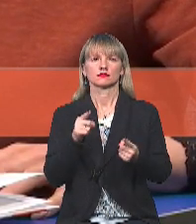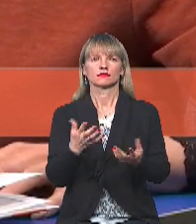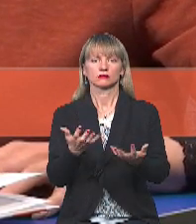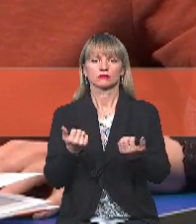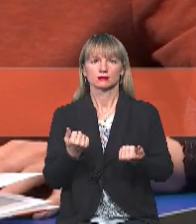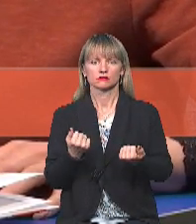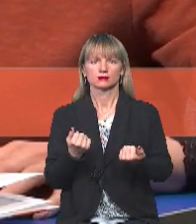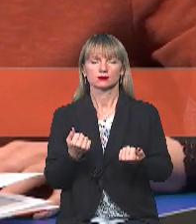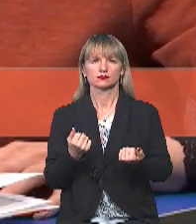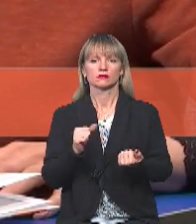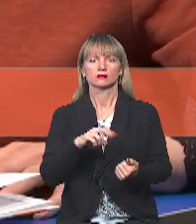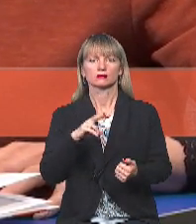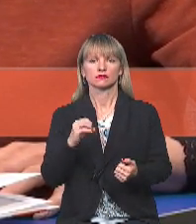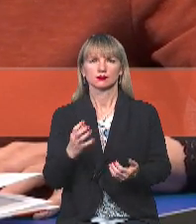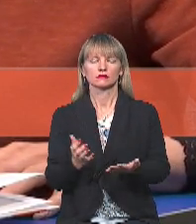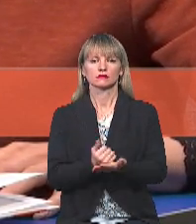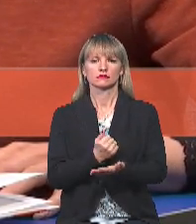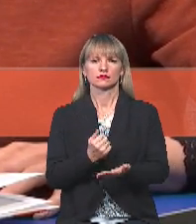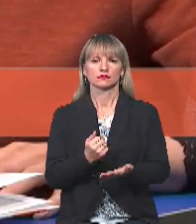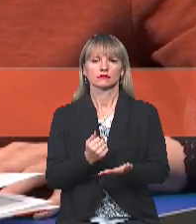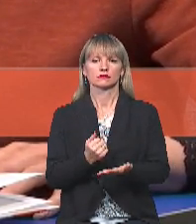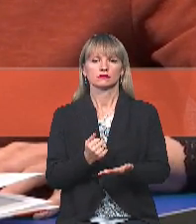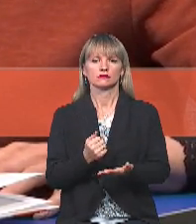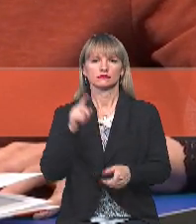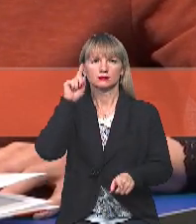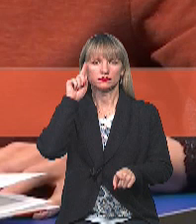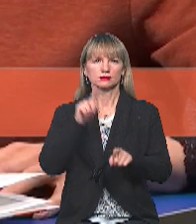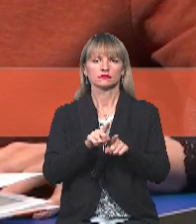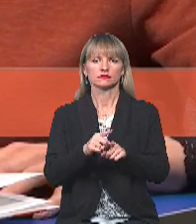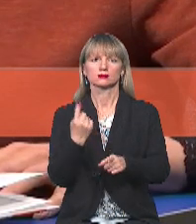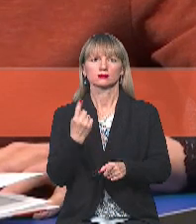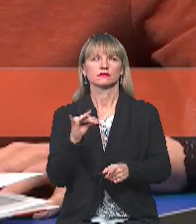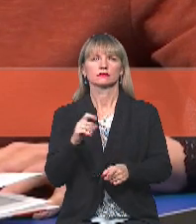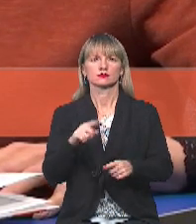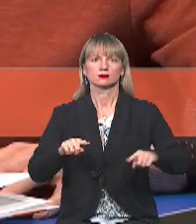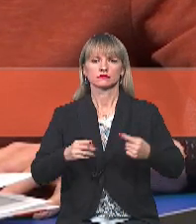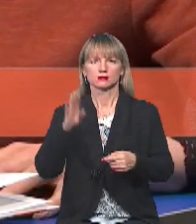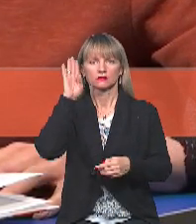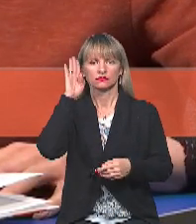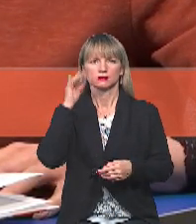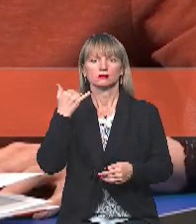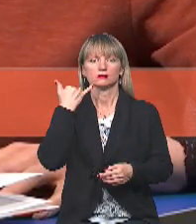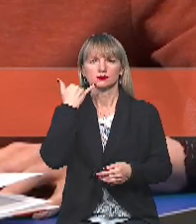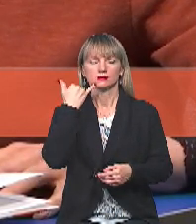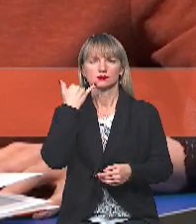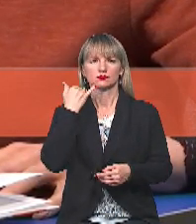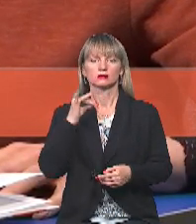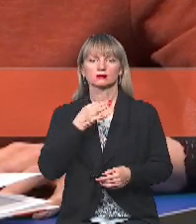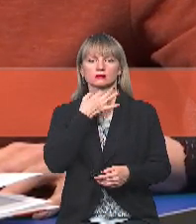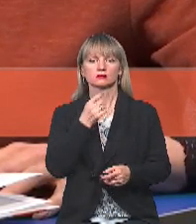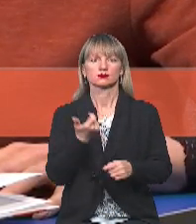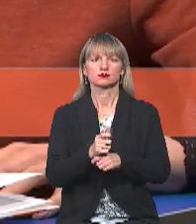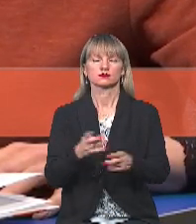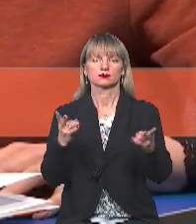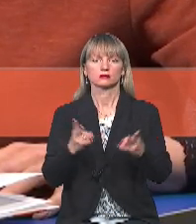його знайшов, але знайшов брат одного із затриманих хлопців, подзвонив і сказав, що